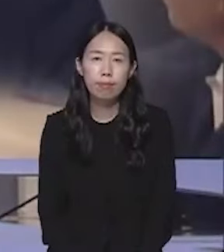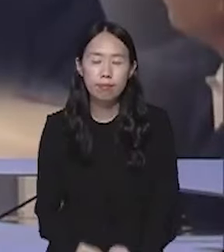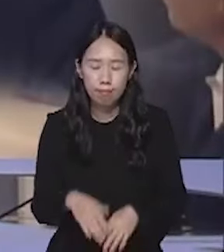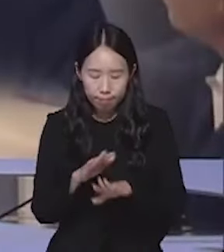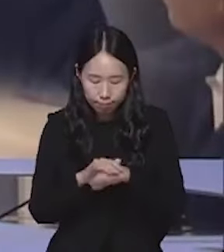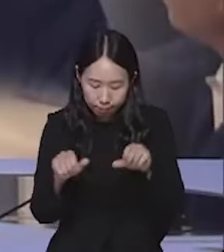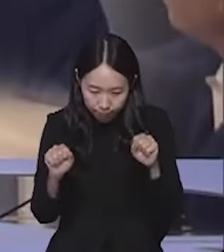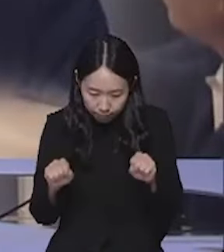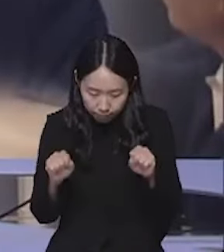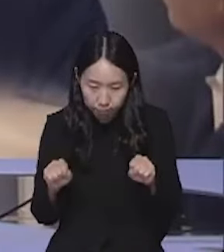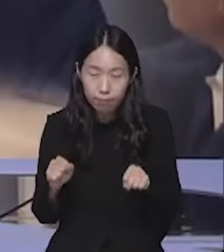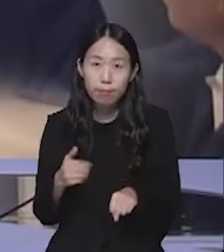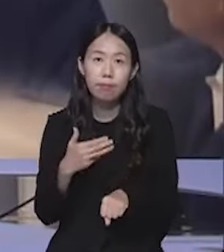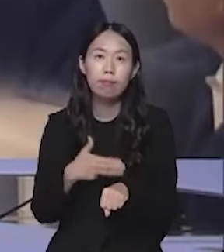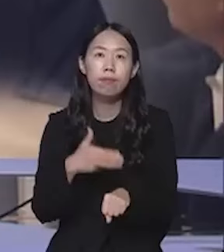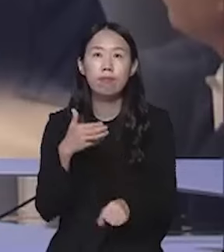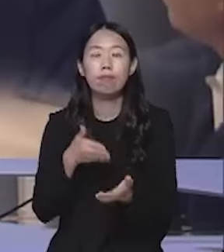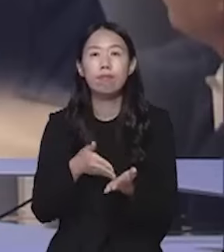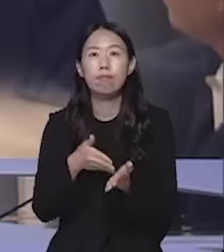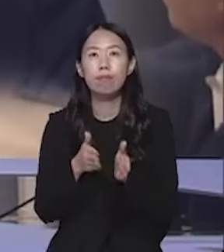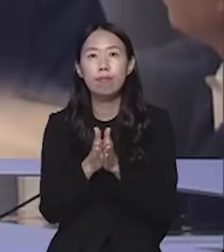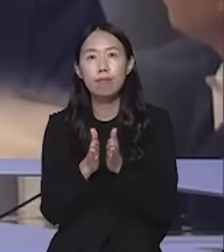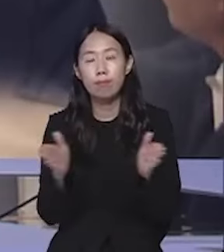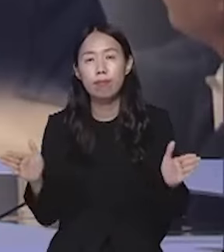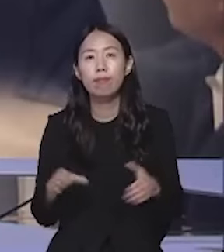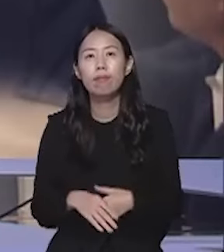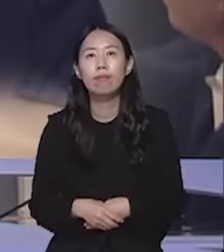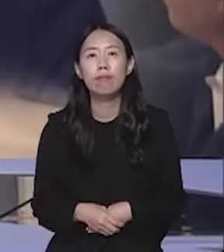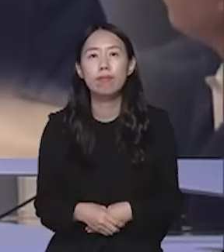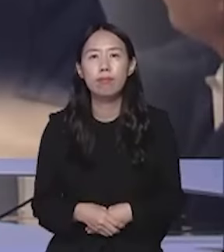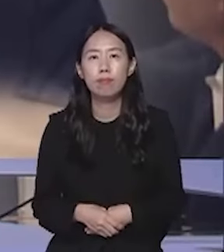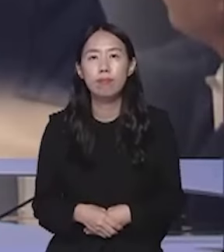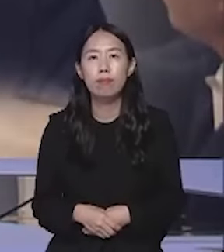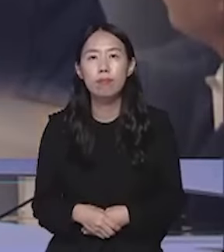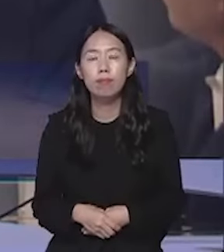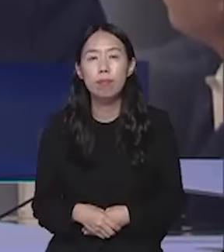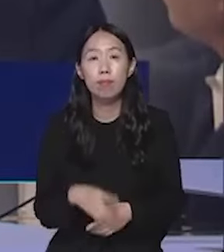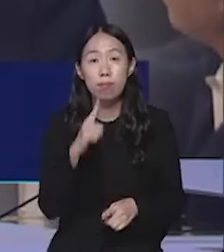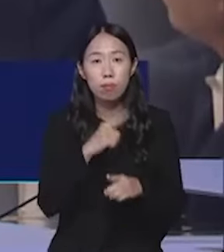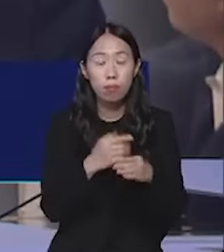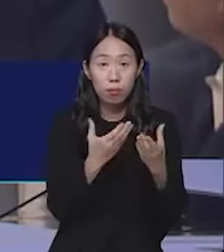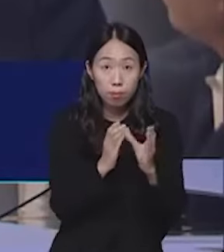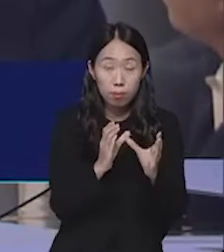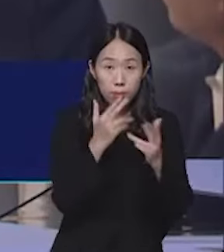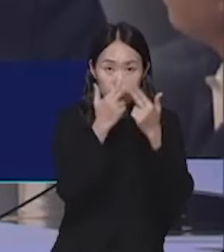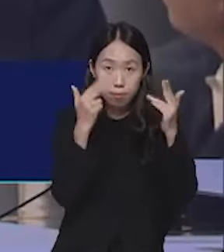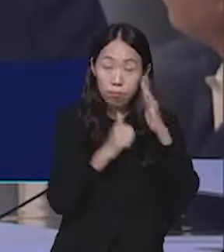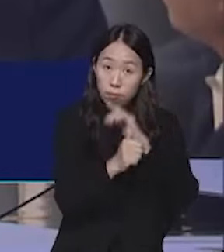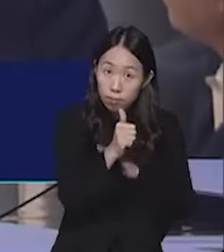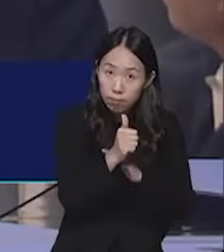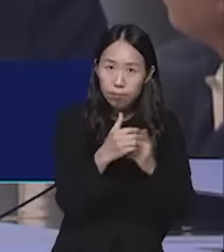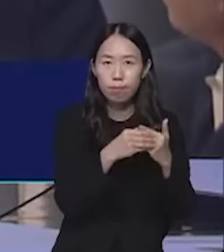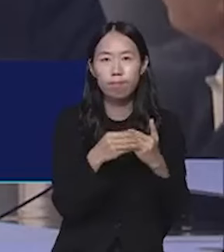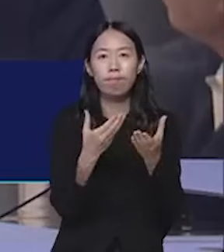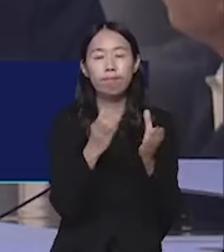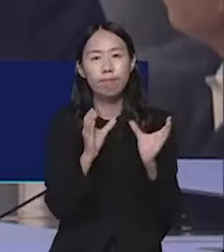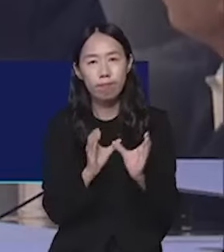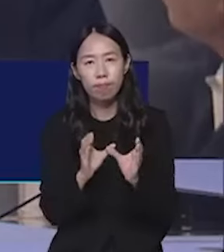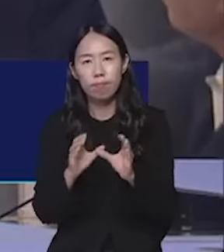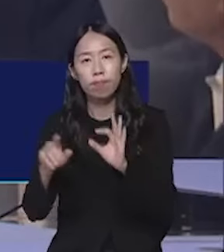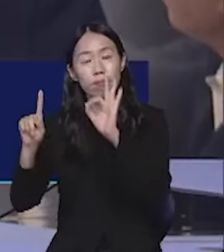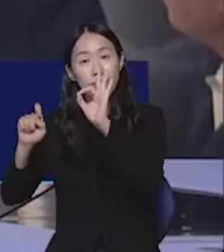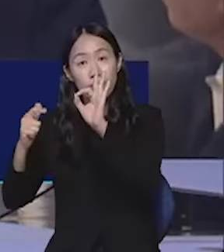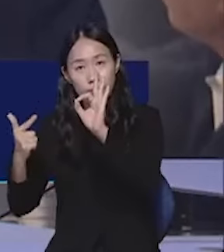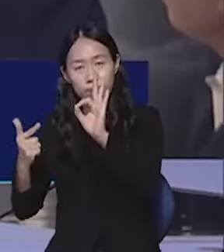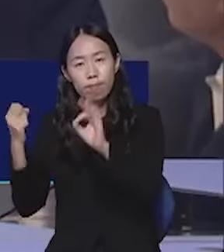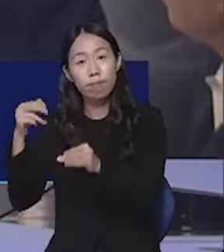시청자 여러분 안녕하십니까? KBC 8시 뉴스 시작합니다. 더불어민주당 이재명 대표와 지도부가 10.16